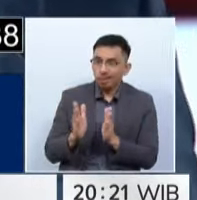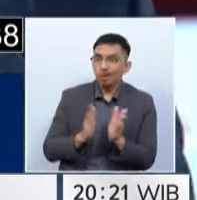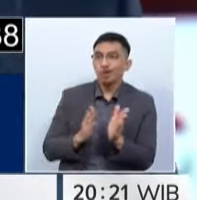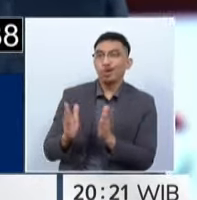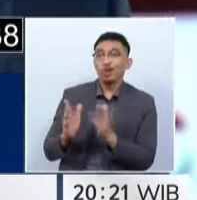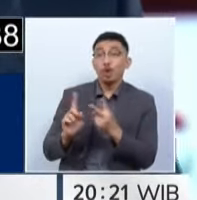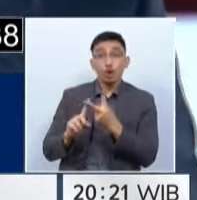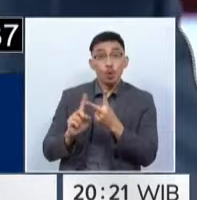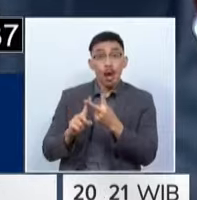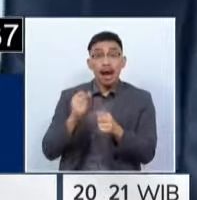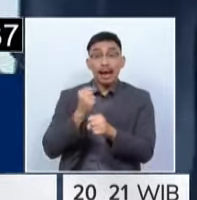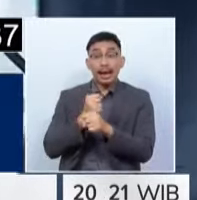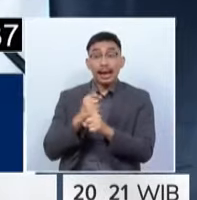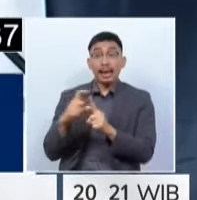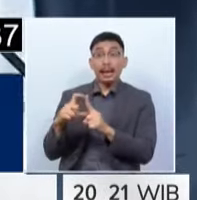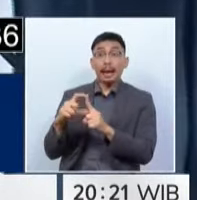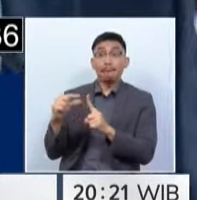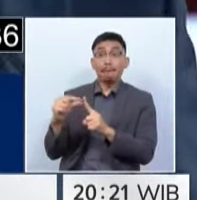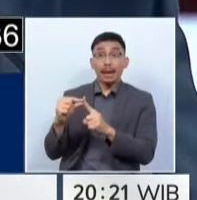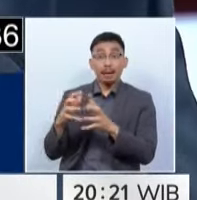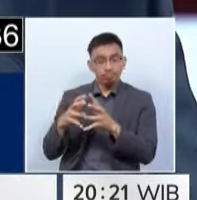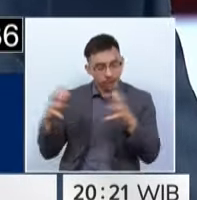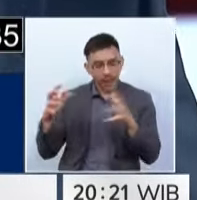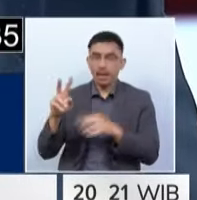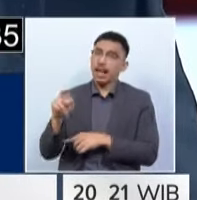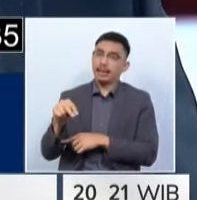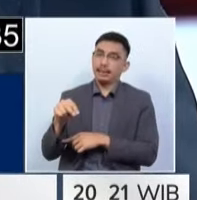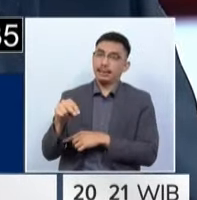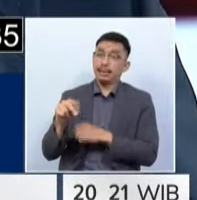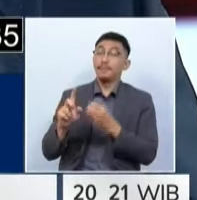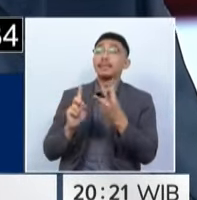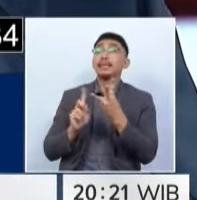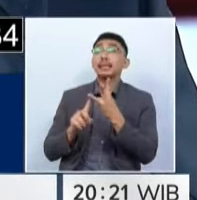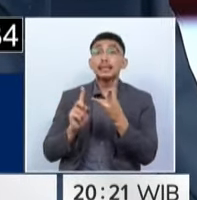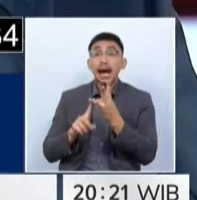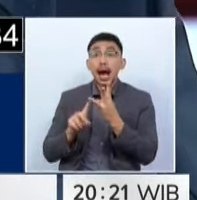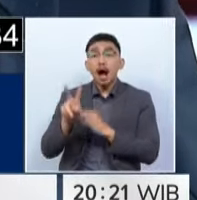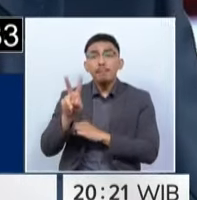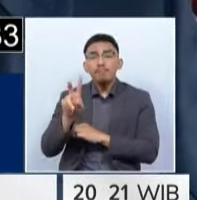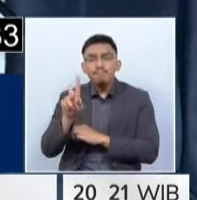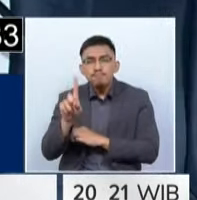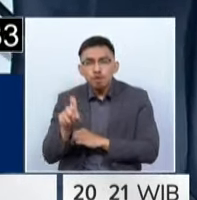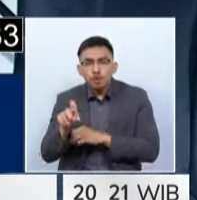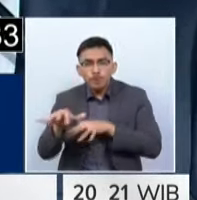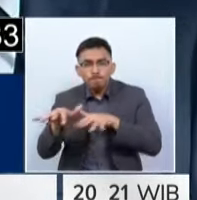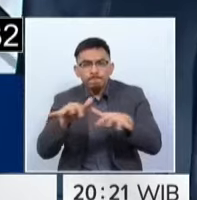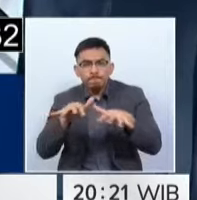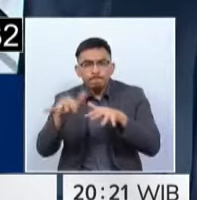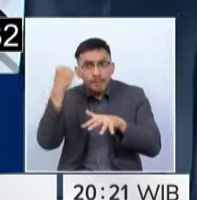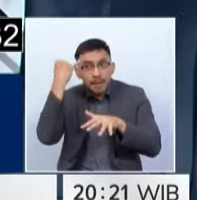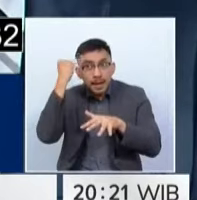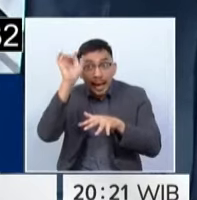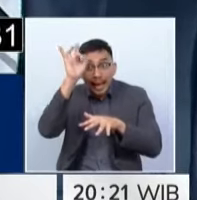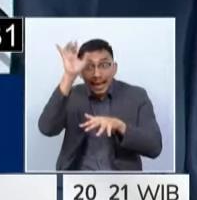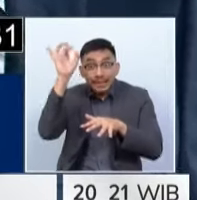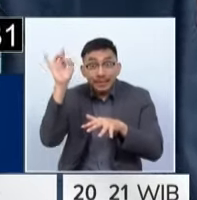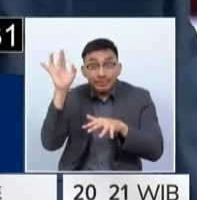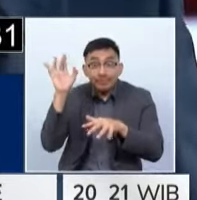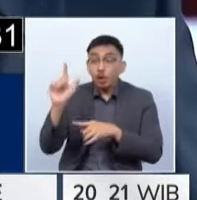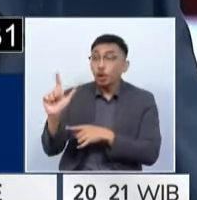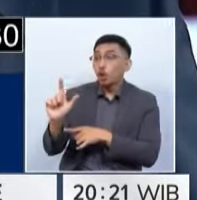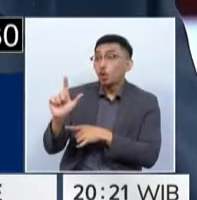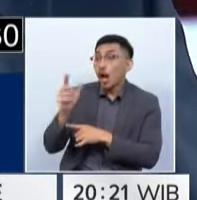tidak kalah penting adalah melakukan pengembangan skema-skema yang lebih kreatif dalam mencari hutang luar negeri termasuk pelibatan